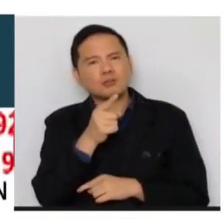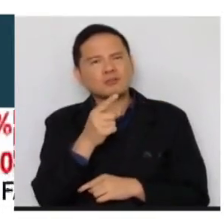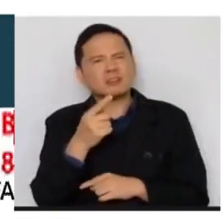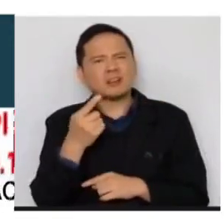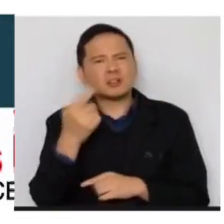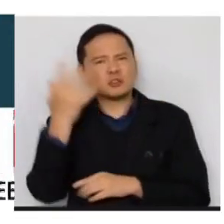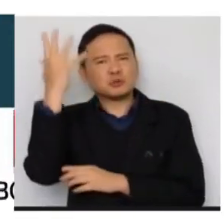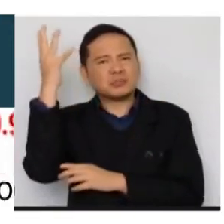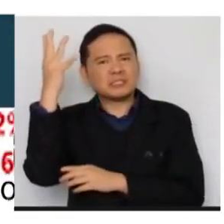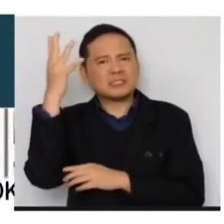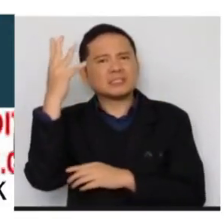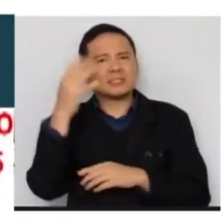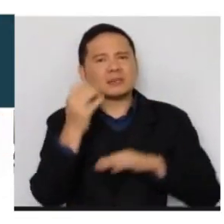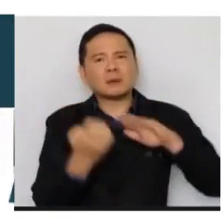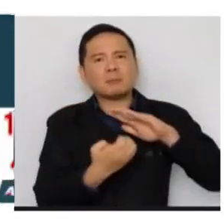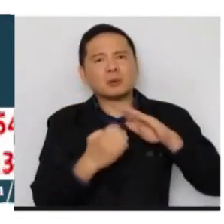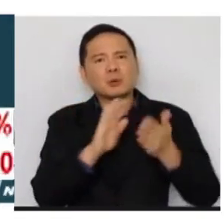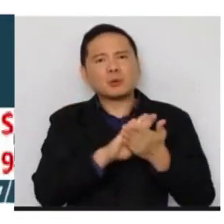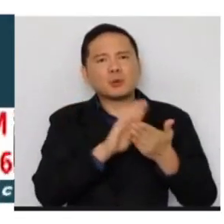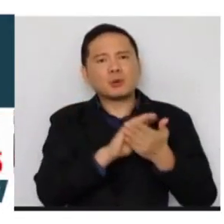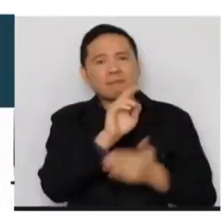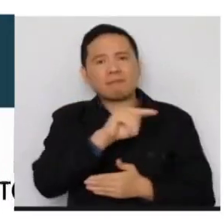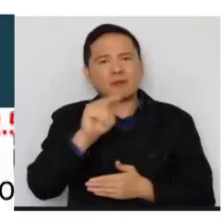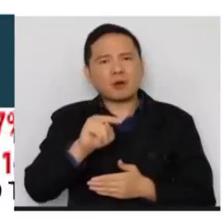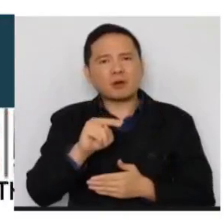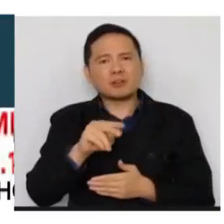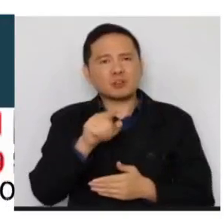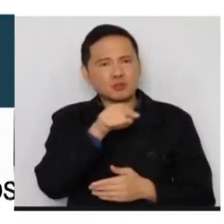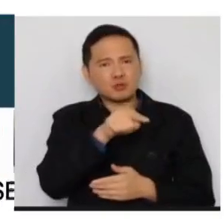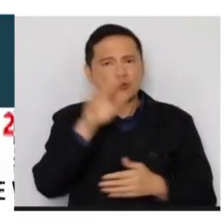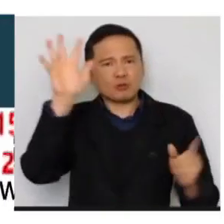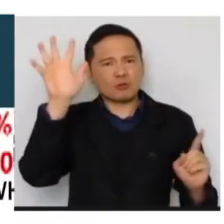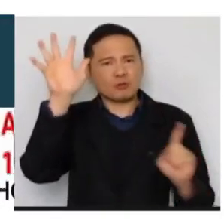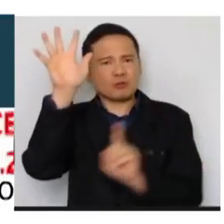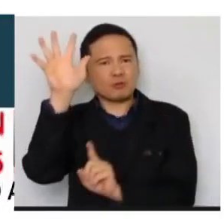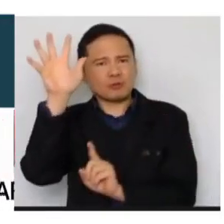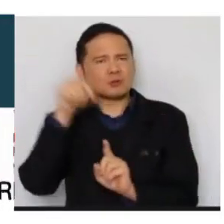puno sa isang elementary school dyan sa Navotas. Ano pong ginagawa niyo dyan?